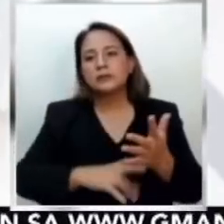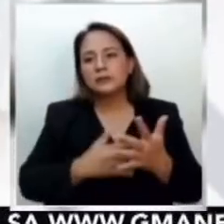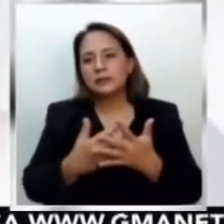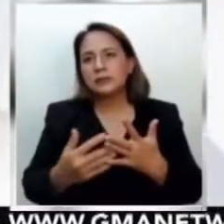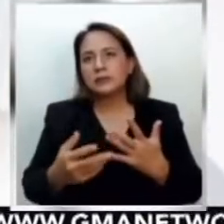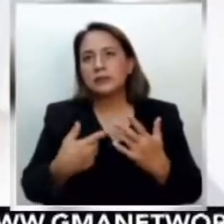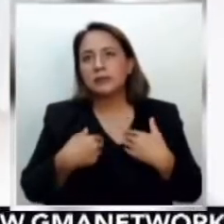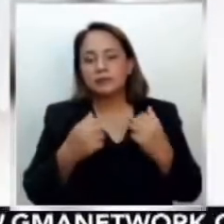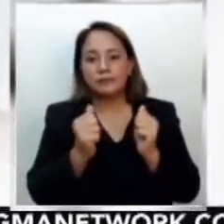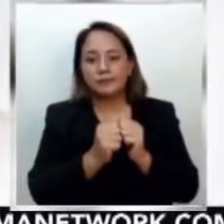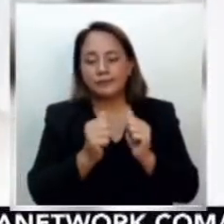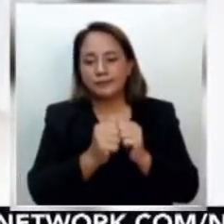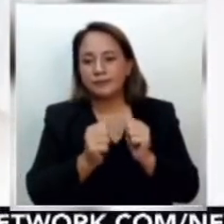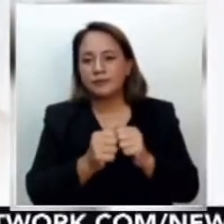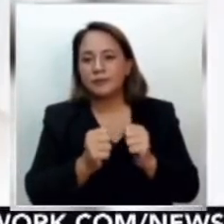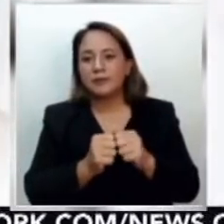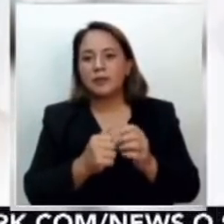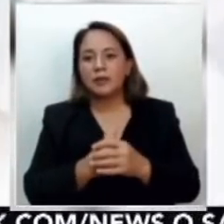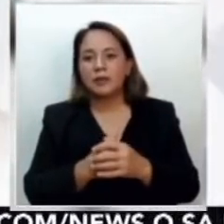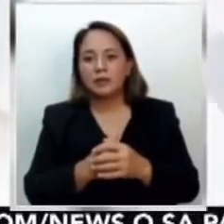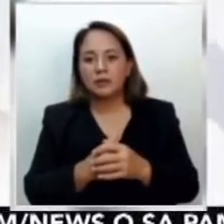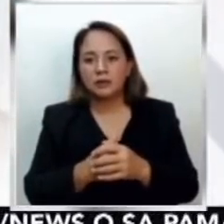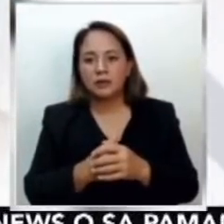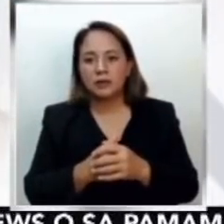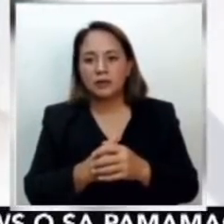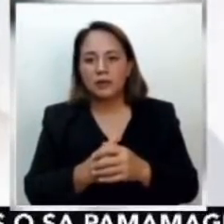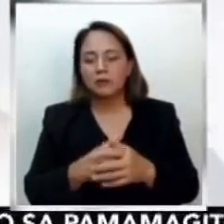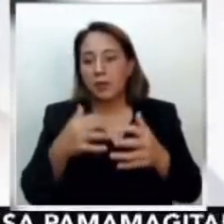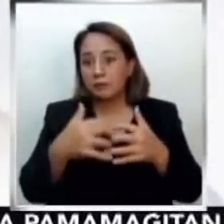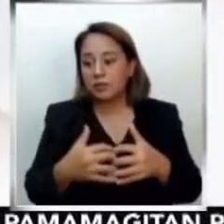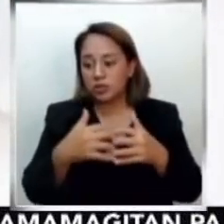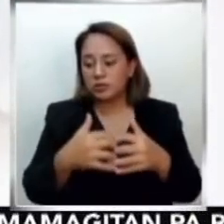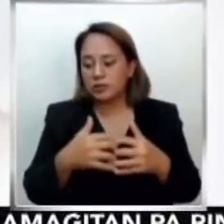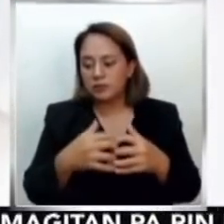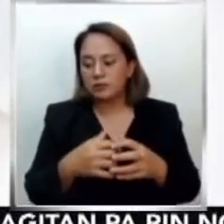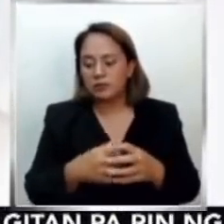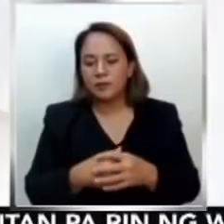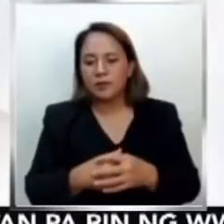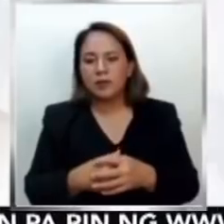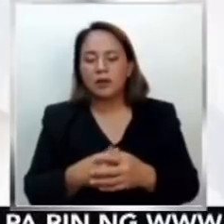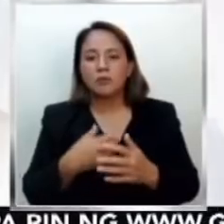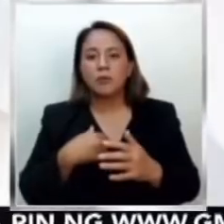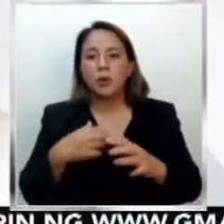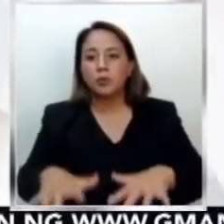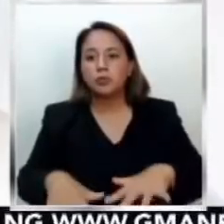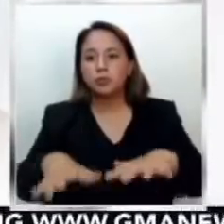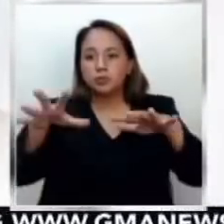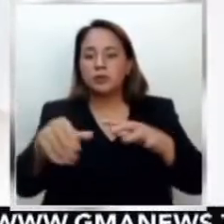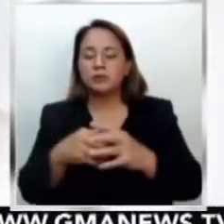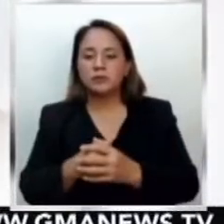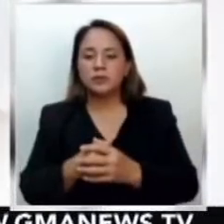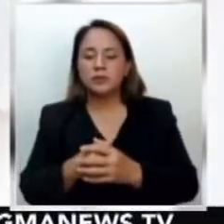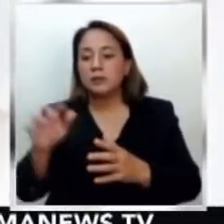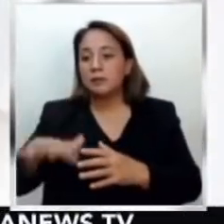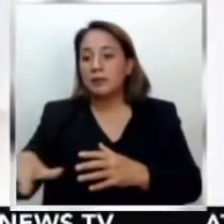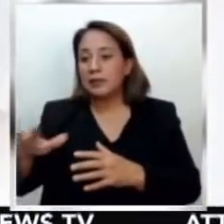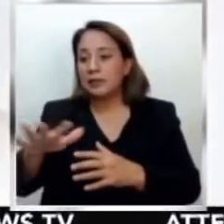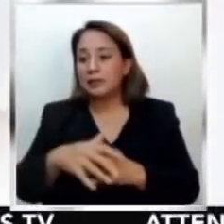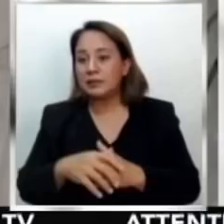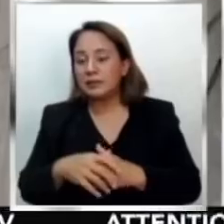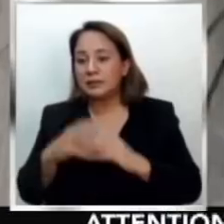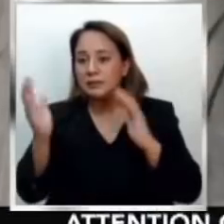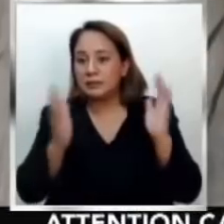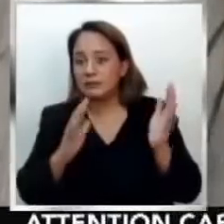na tanggalin yung mga makina na yan, magbabaha po doon sa lugar na kung nasineservisa ng pumping